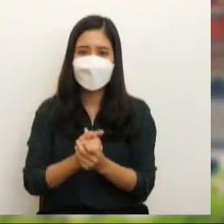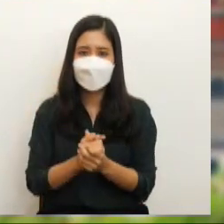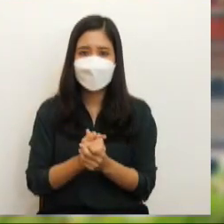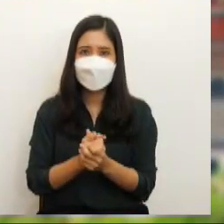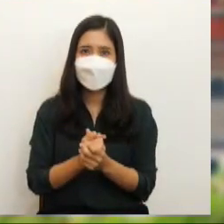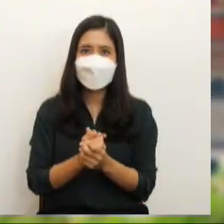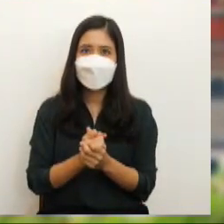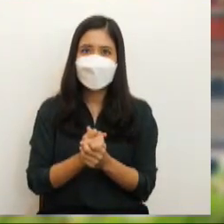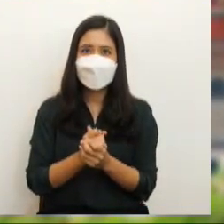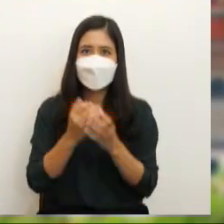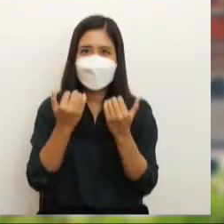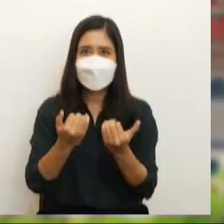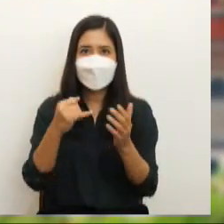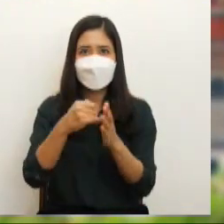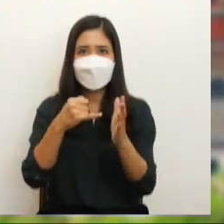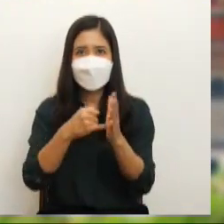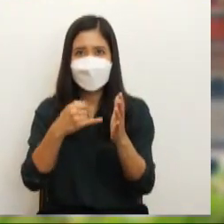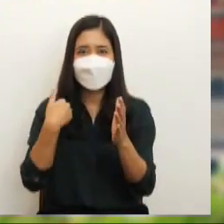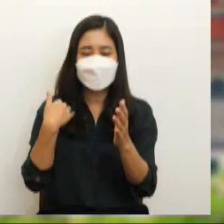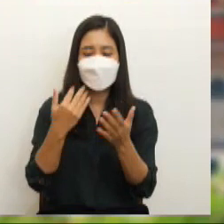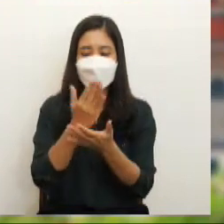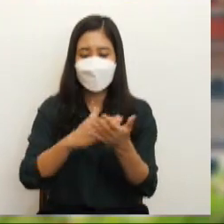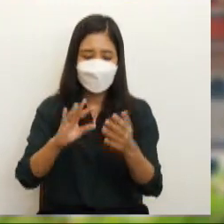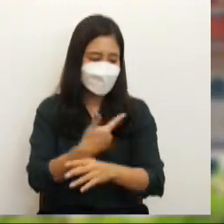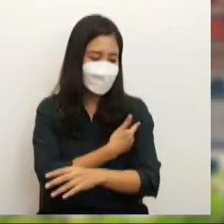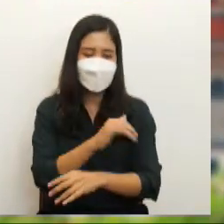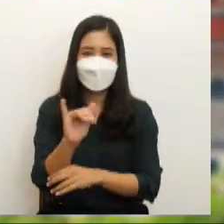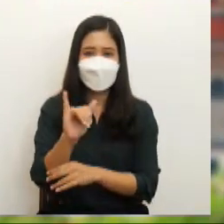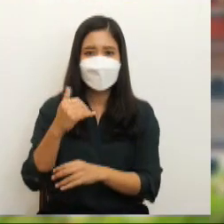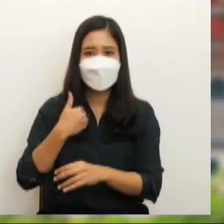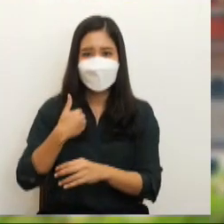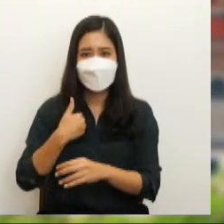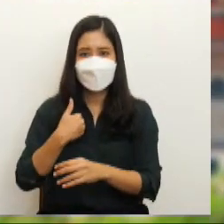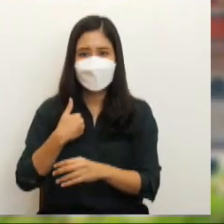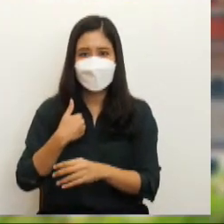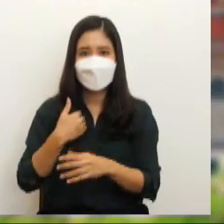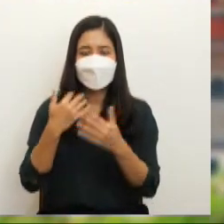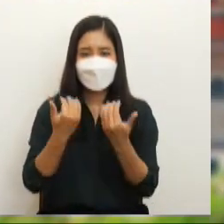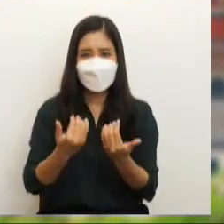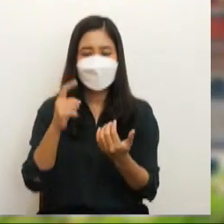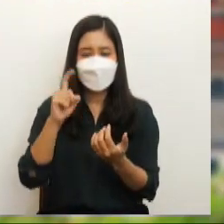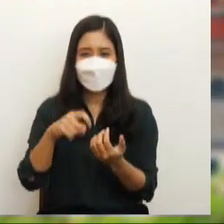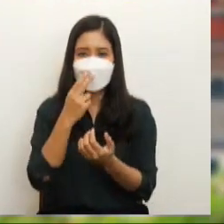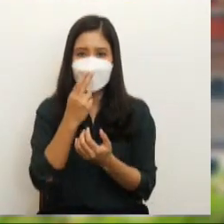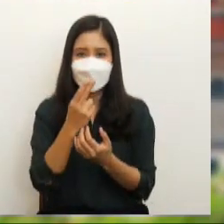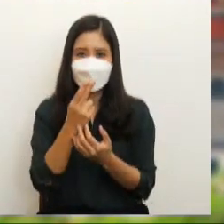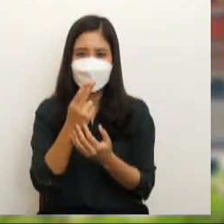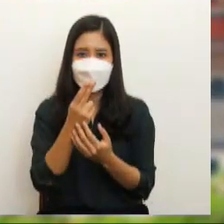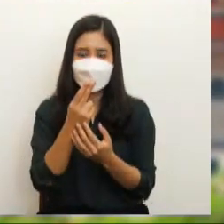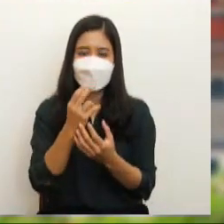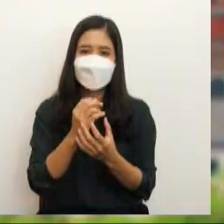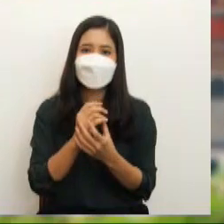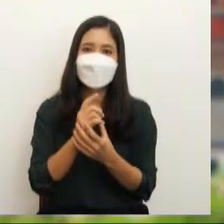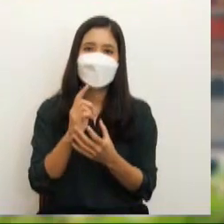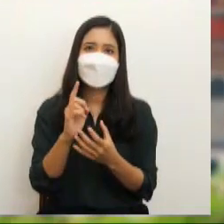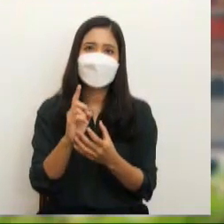ปแล้วจังหวัดโน้นจังหวัดนี้จังหวัดนี้ทำไมยังไม่ได้ฉีดนะครับนี่ก็เป็นอย่างที่ผมนำเรียนไปแต่แรกว่าจำนวนวัคซีนเนี่ยที่แต่ละ